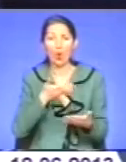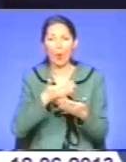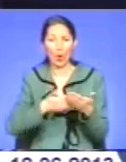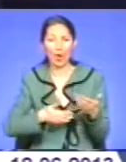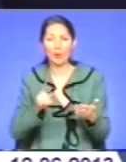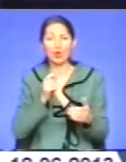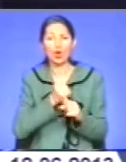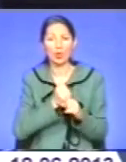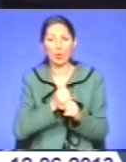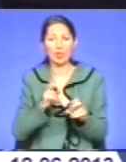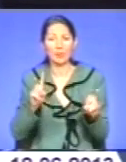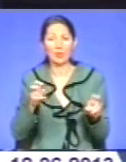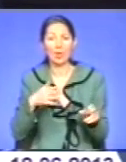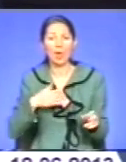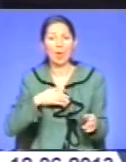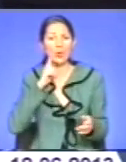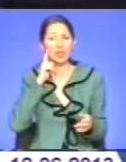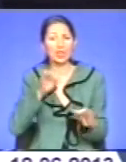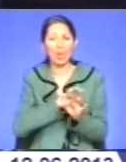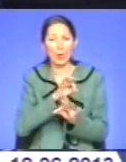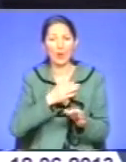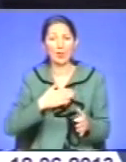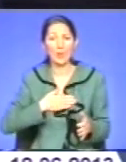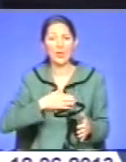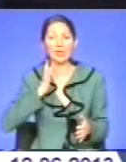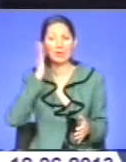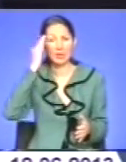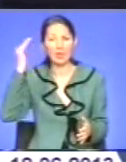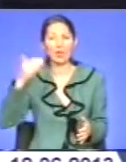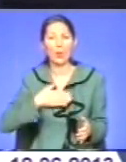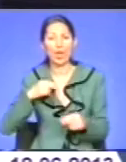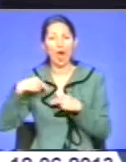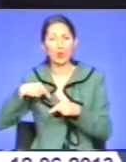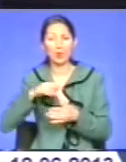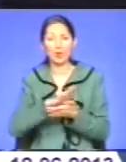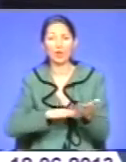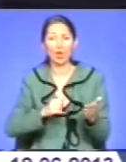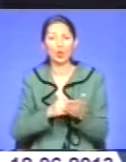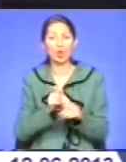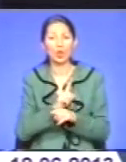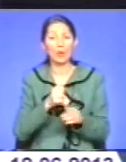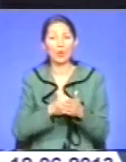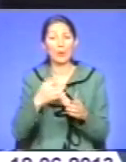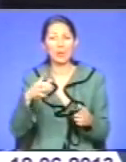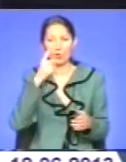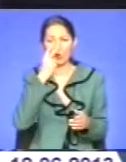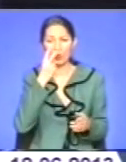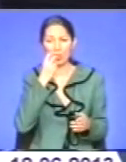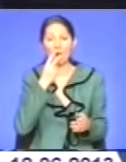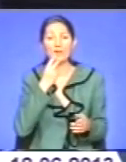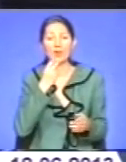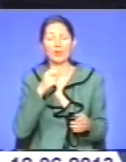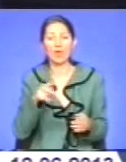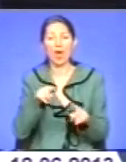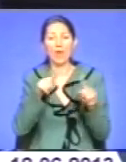Міжнародно-молодіжний проект «Мій талант, моя робота» триватиме у Тернополі до 15 червня. В рамках заходу українські та польські школярі